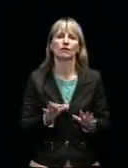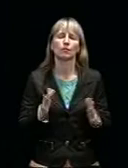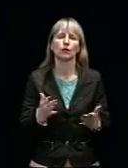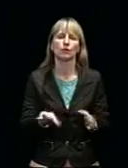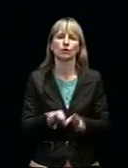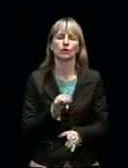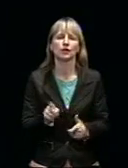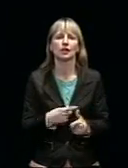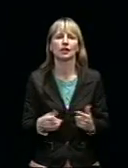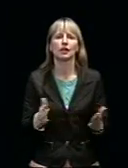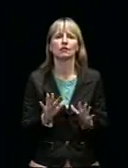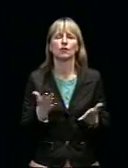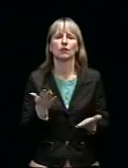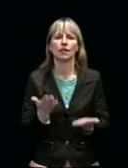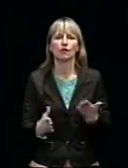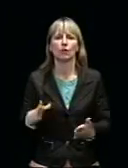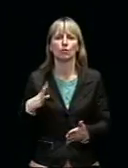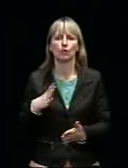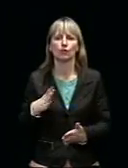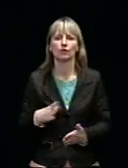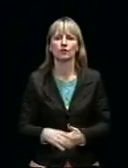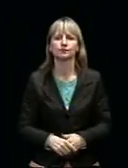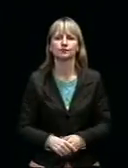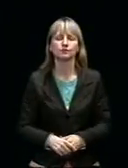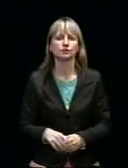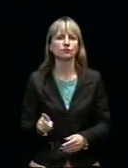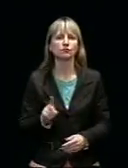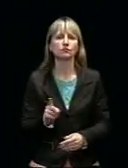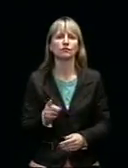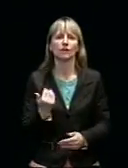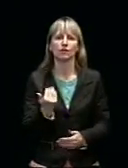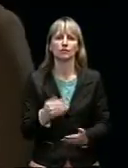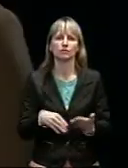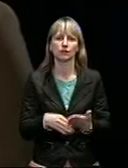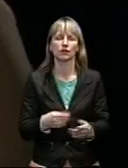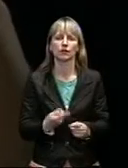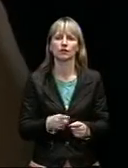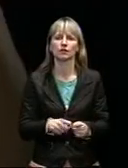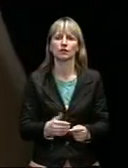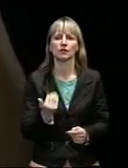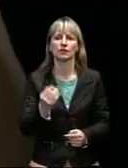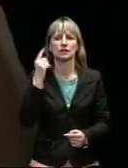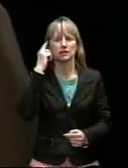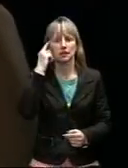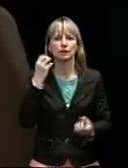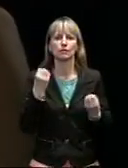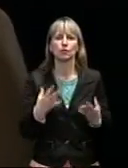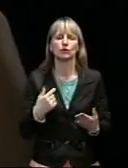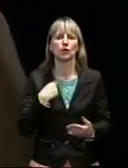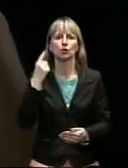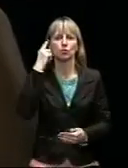вийшло, чи якийсь випадок, мабуть, був? Що вас до цього підштовхнуло? Ви знаєте, просто, мені